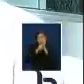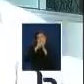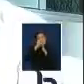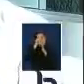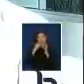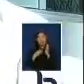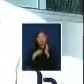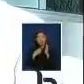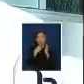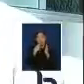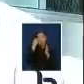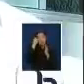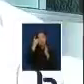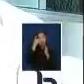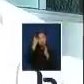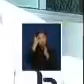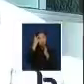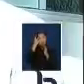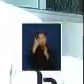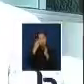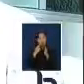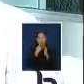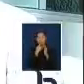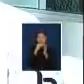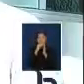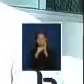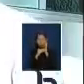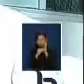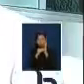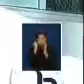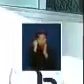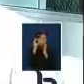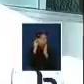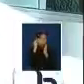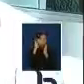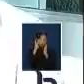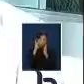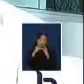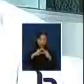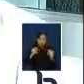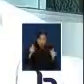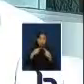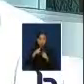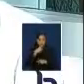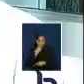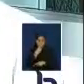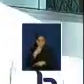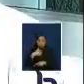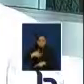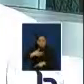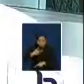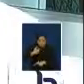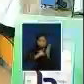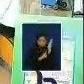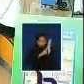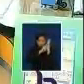3พื้นแล้วมาออกแล้วเป็นพื้นอยู่ 2-3 วันก็จะคลี่คลายถ้าไม่มีอาการซึมนะไม่มีไข้สูงนะสูงหมายถึง39อง